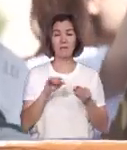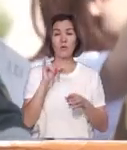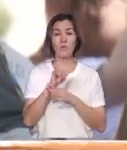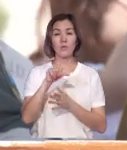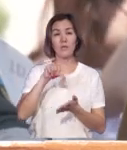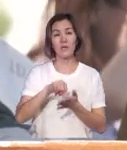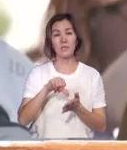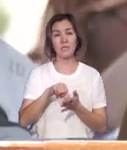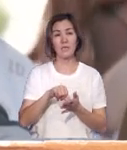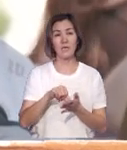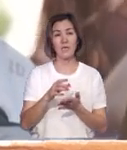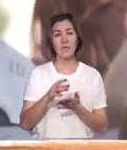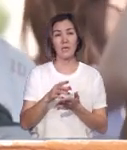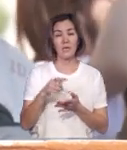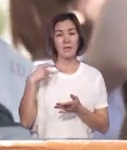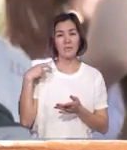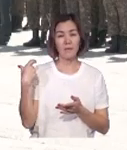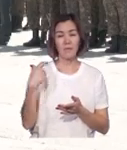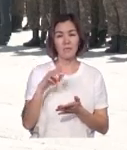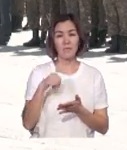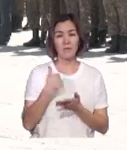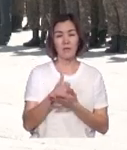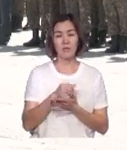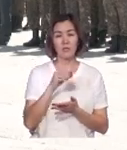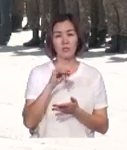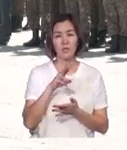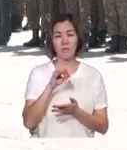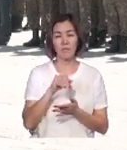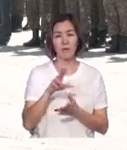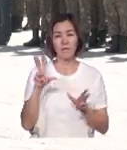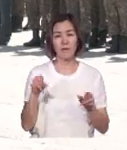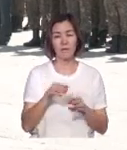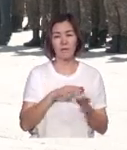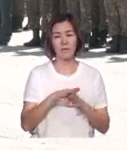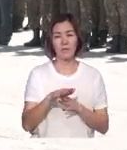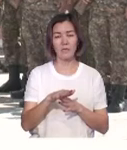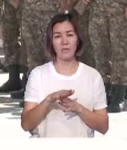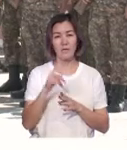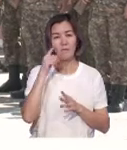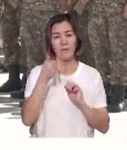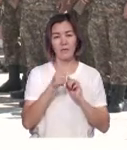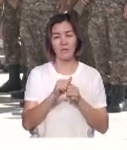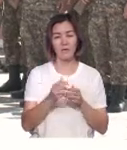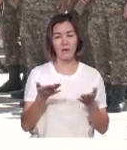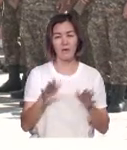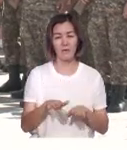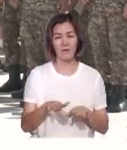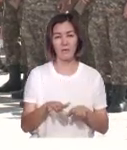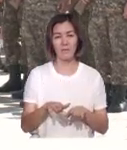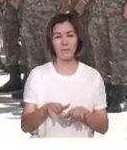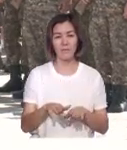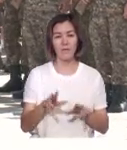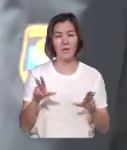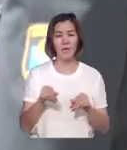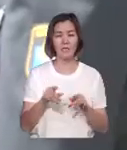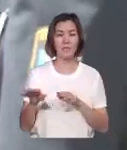қатысты. Қатарында запастағы майор Ержан Жаманбаев бар. Әскери ант әр азаматтың көкейінде мәңгілікке сақталып қалады. Сақа жауынгер ант